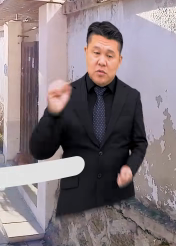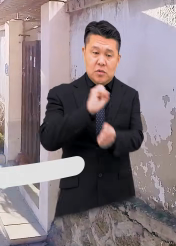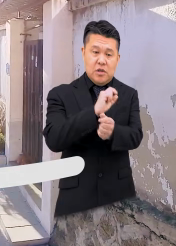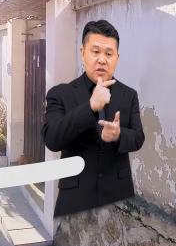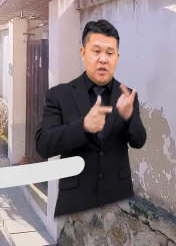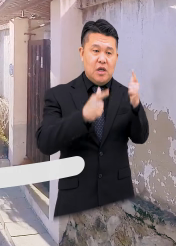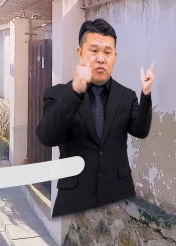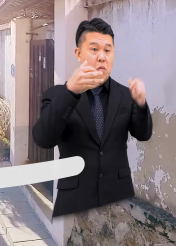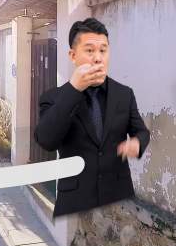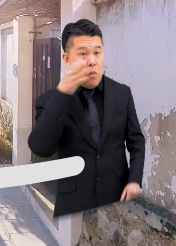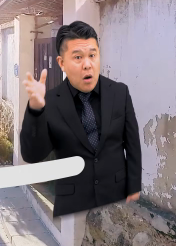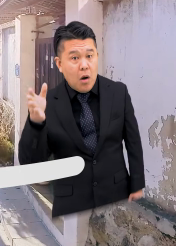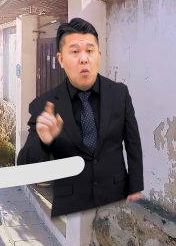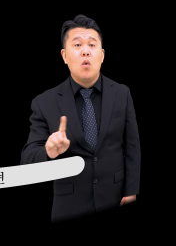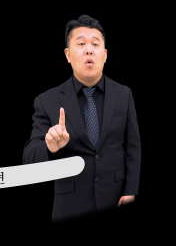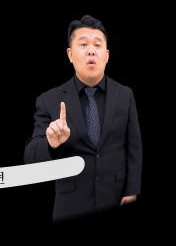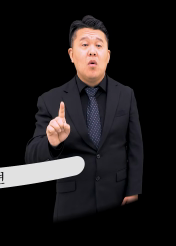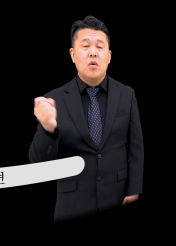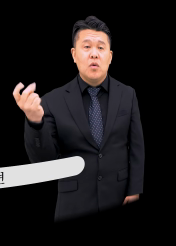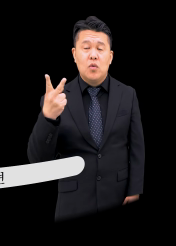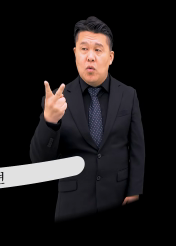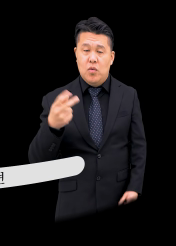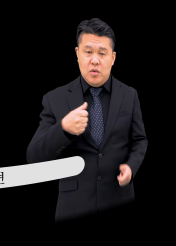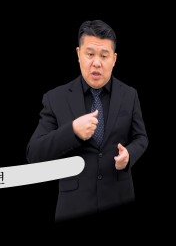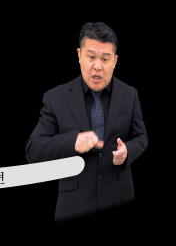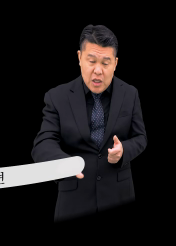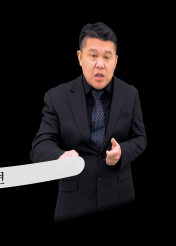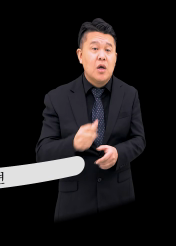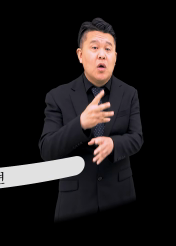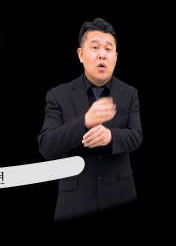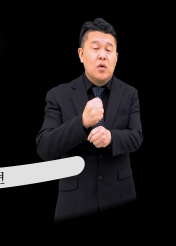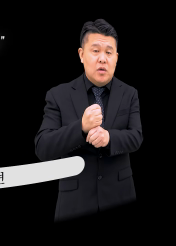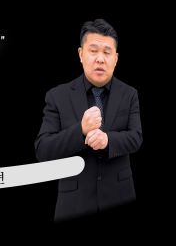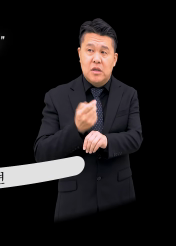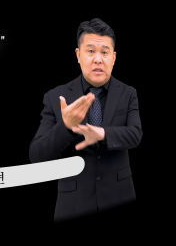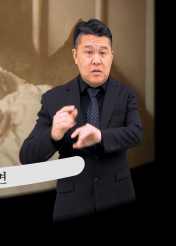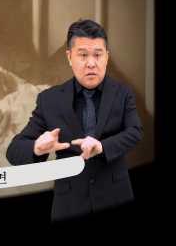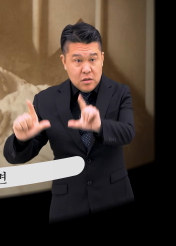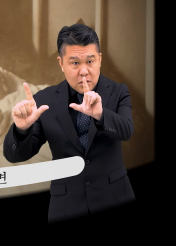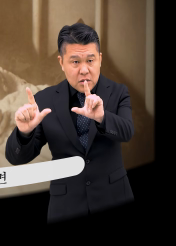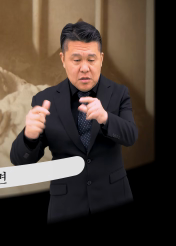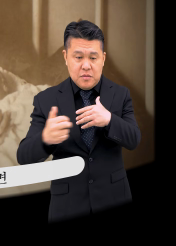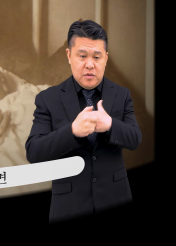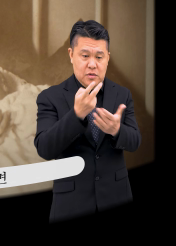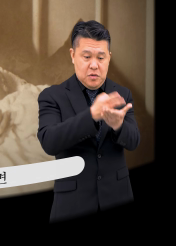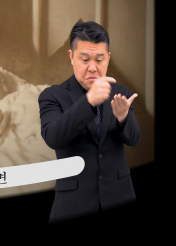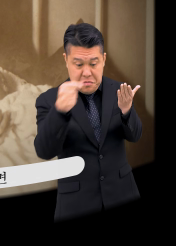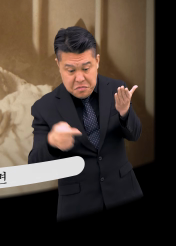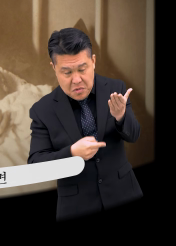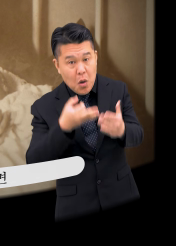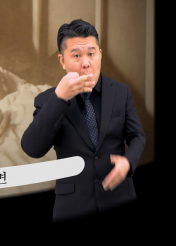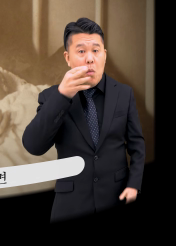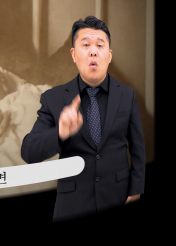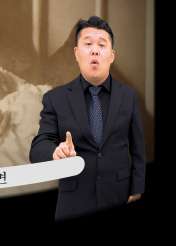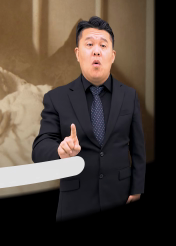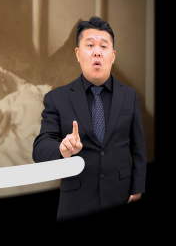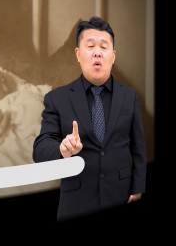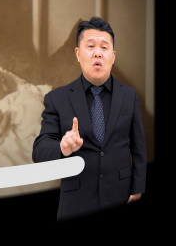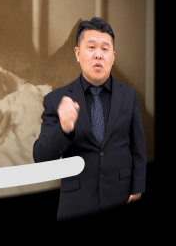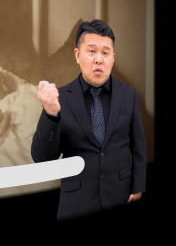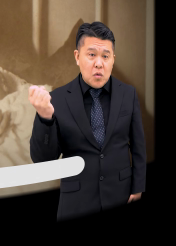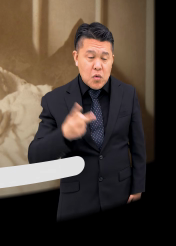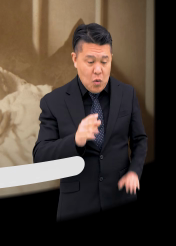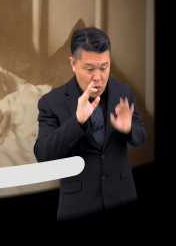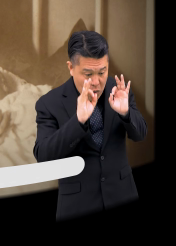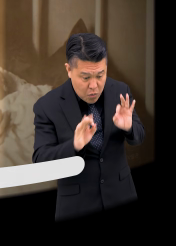보지 못했다면, 아들이 다른 날에 태어났다면, 병원 침대 밑을 보지 않았다면,